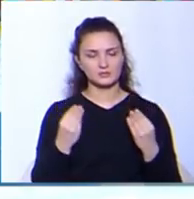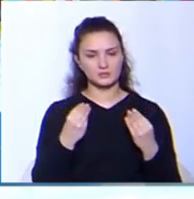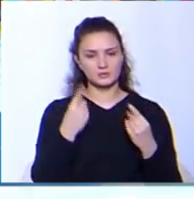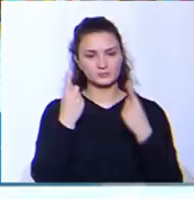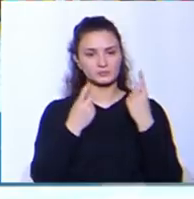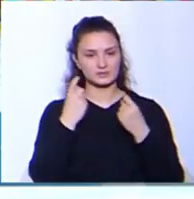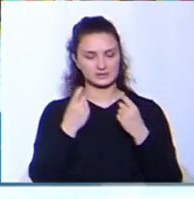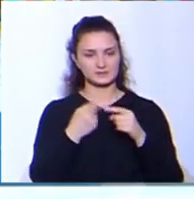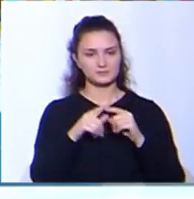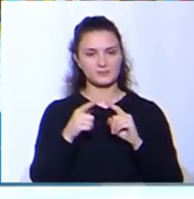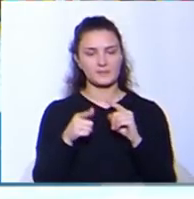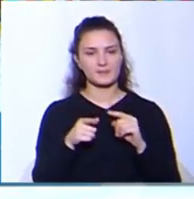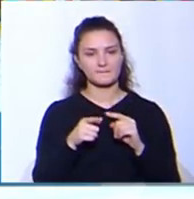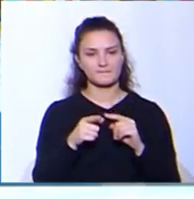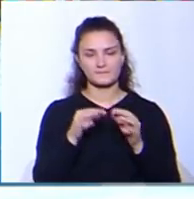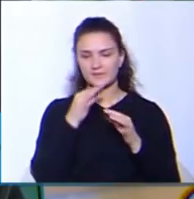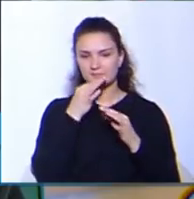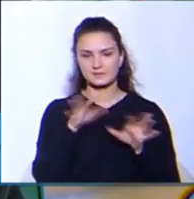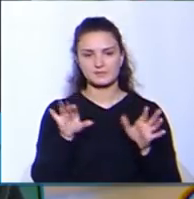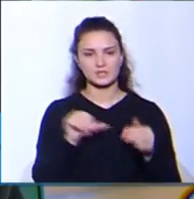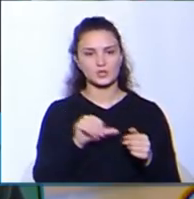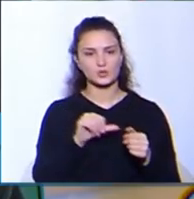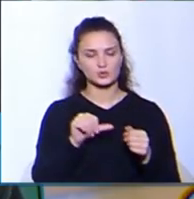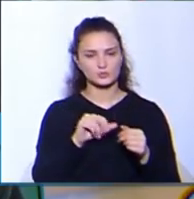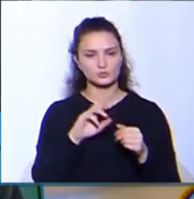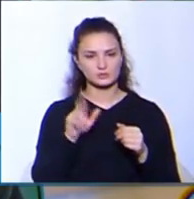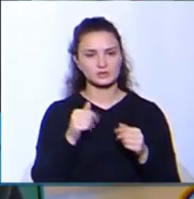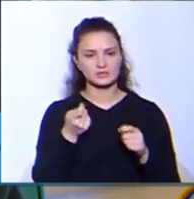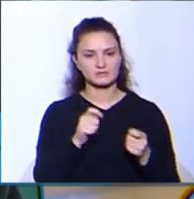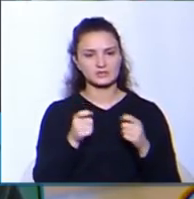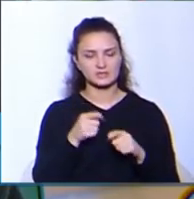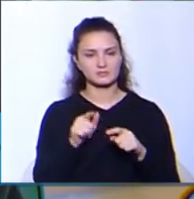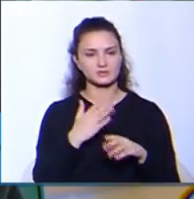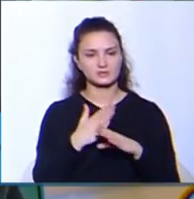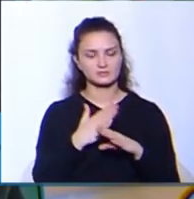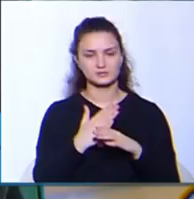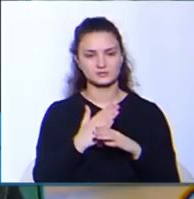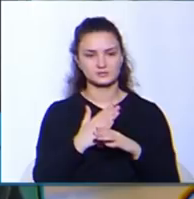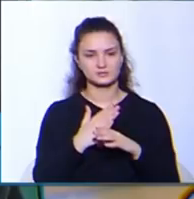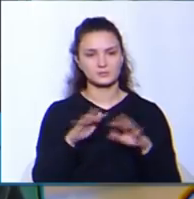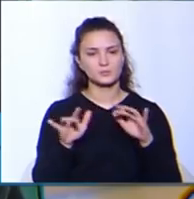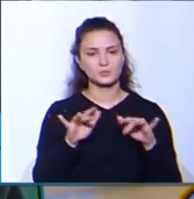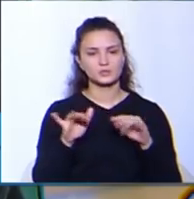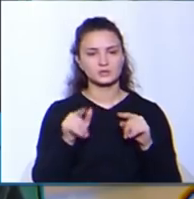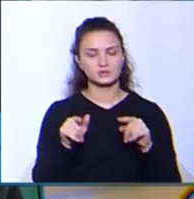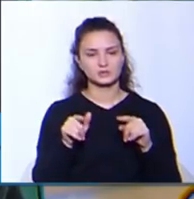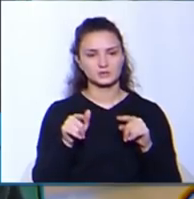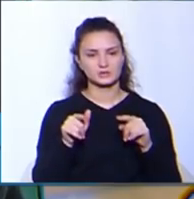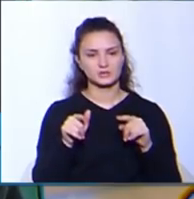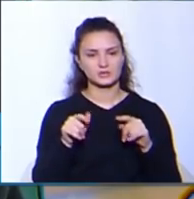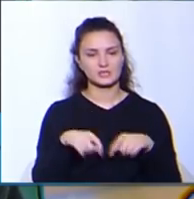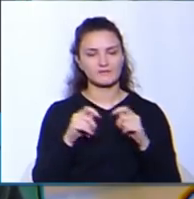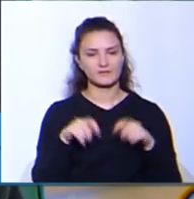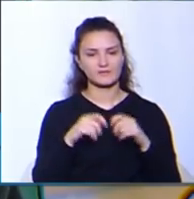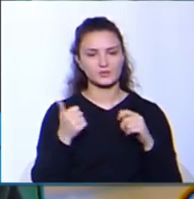მონაცემებით უამრავ მოგეხსენებათ, რომ ნებისმიერ ნარკოტიკულ და ნივთიერებას გააჩნია ფუნქცია ავტორეგულაციის